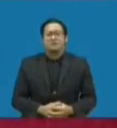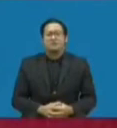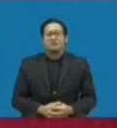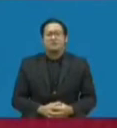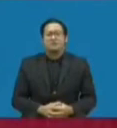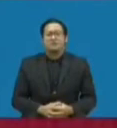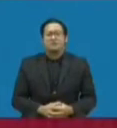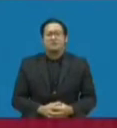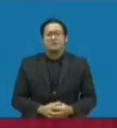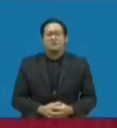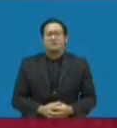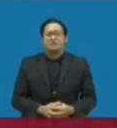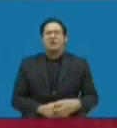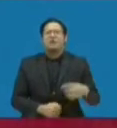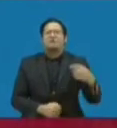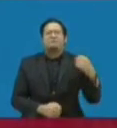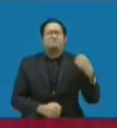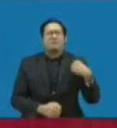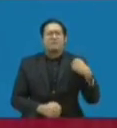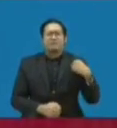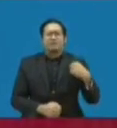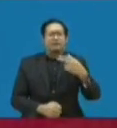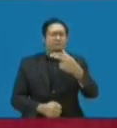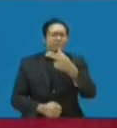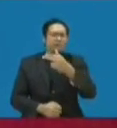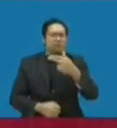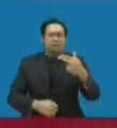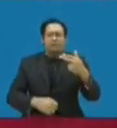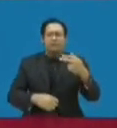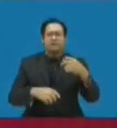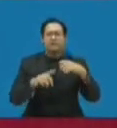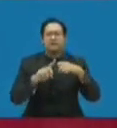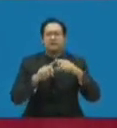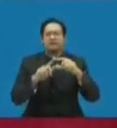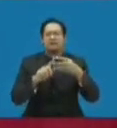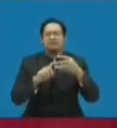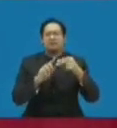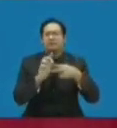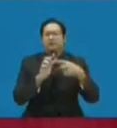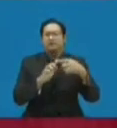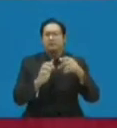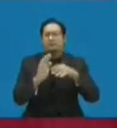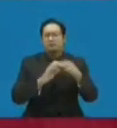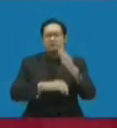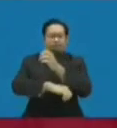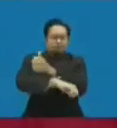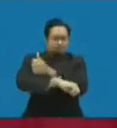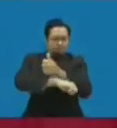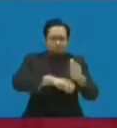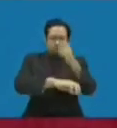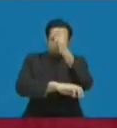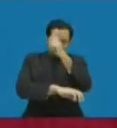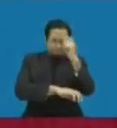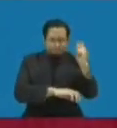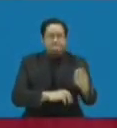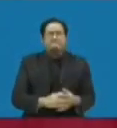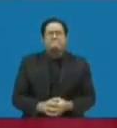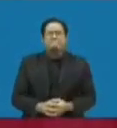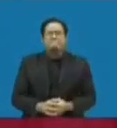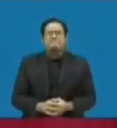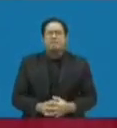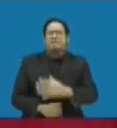Hai para menteri Kabinet Indonesia Bersatu lainnya the lounge Hai Bapak Panglima TNI